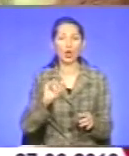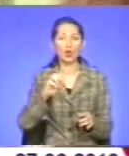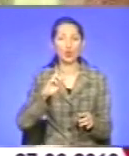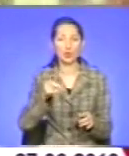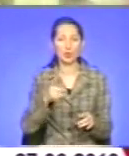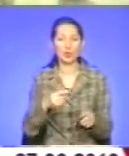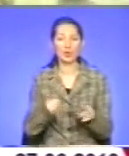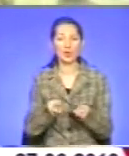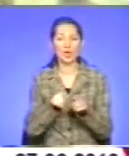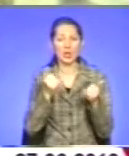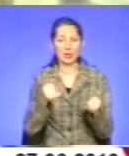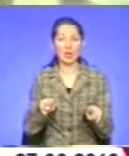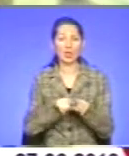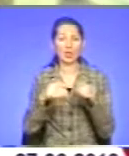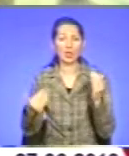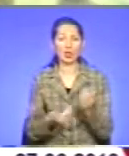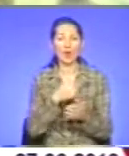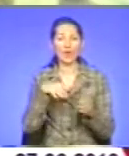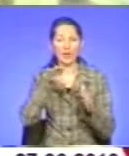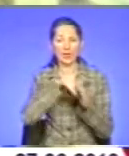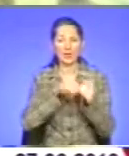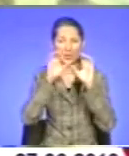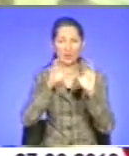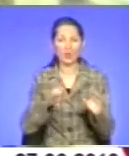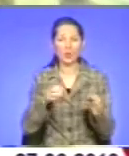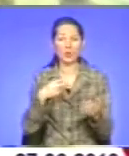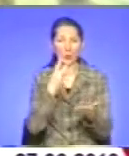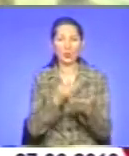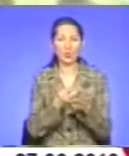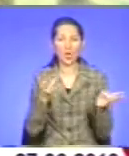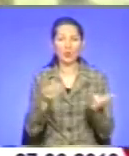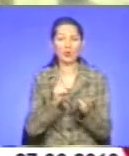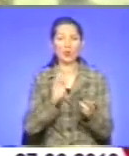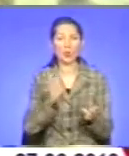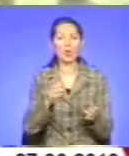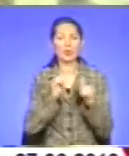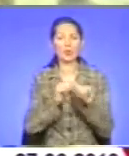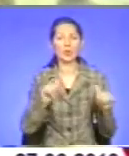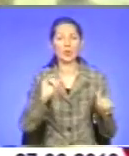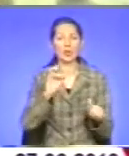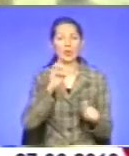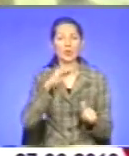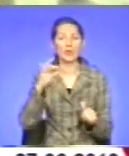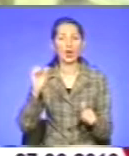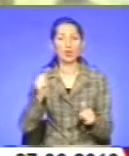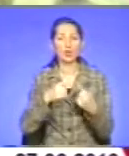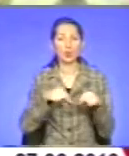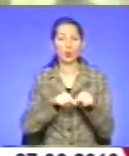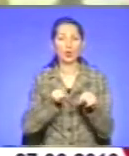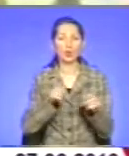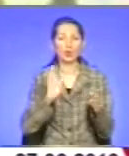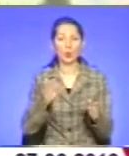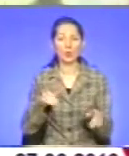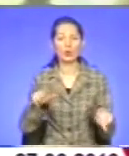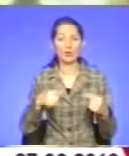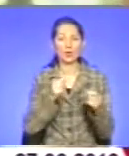такі нововведення закон, потрібно, щоб була розвинута і інфраструктура, щоб було і належне створене робоче місце.